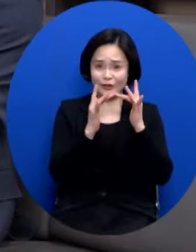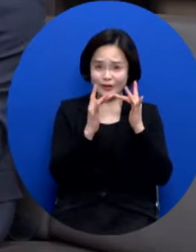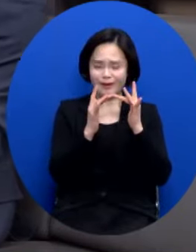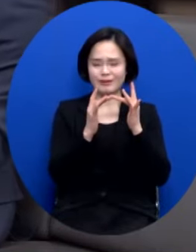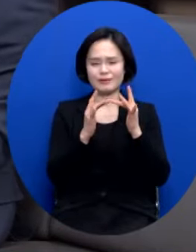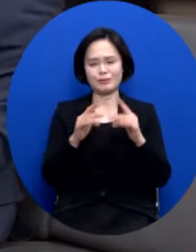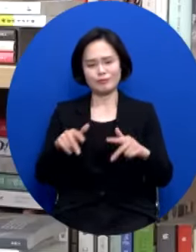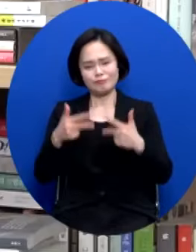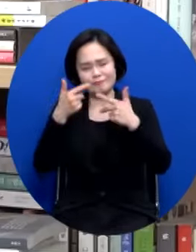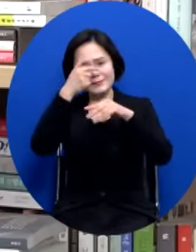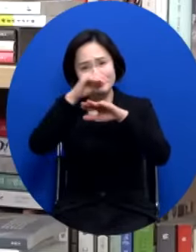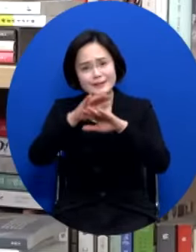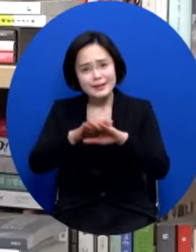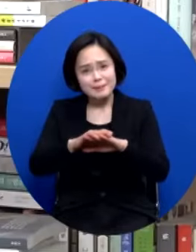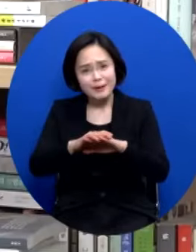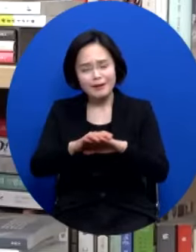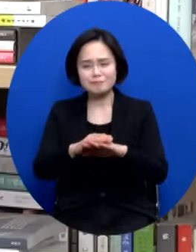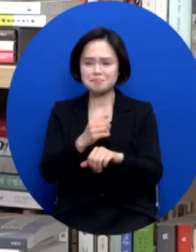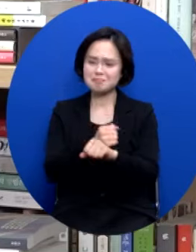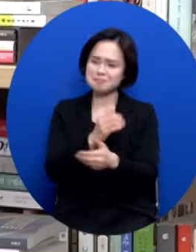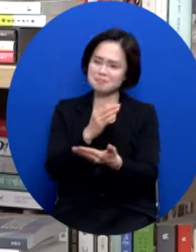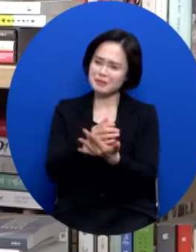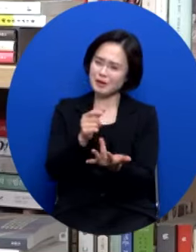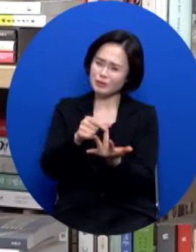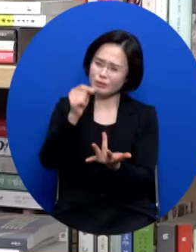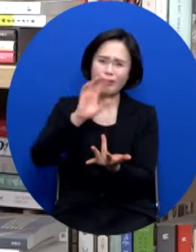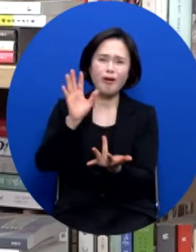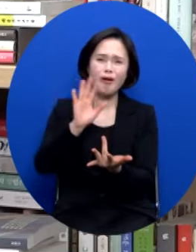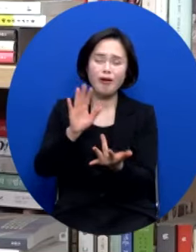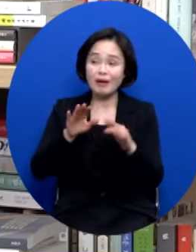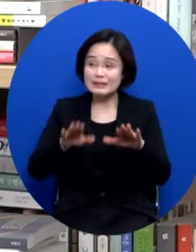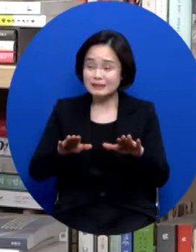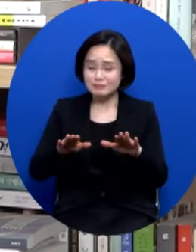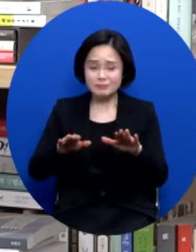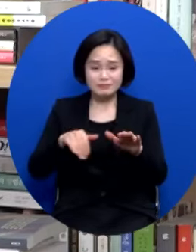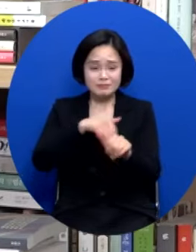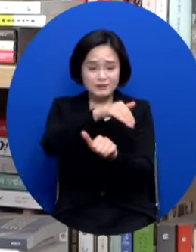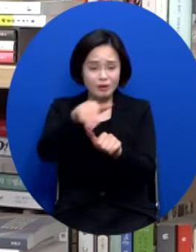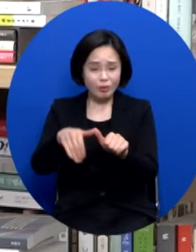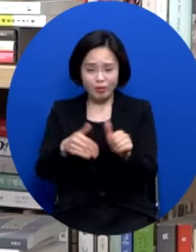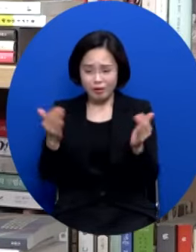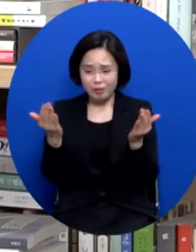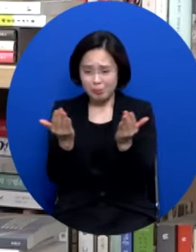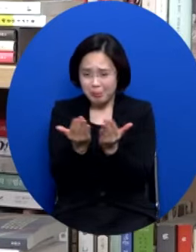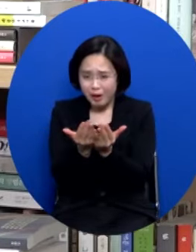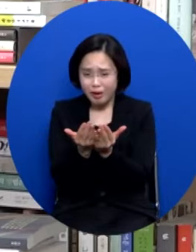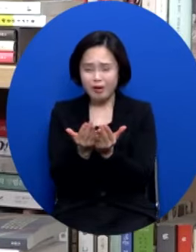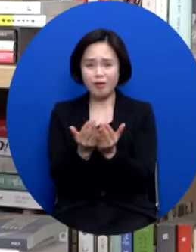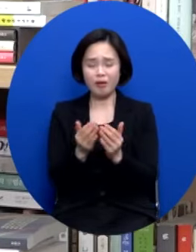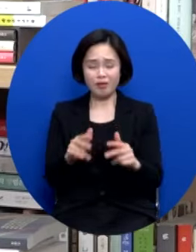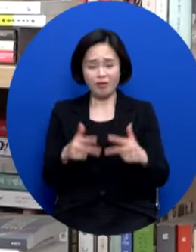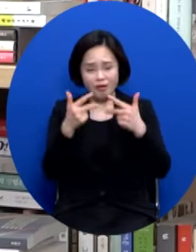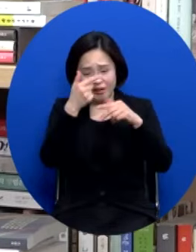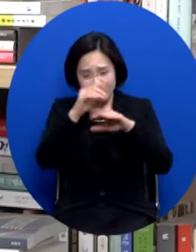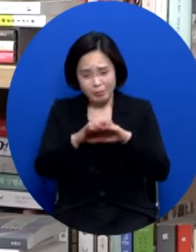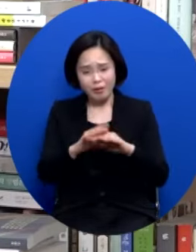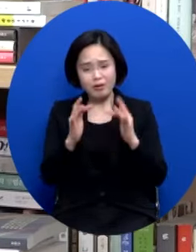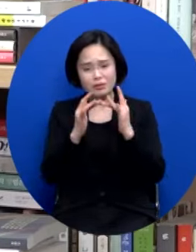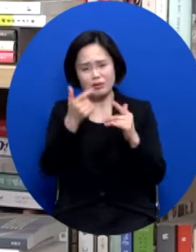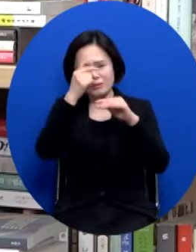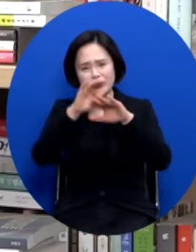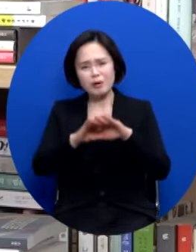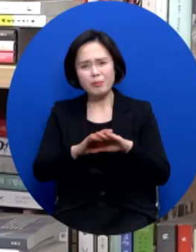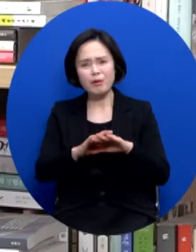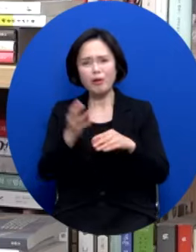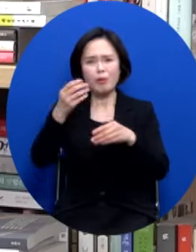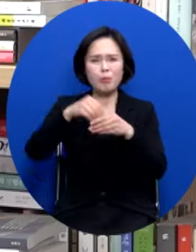상황이 되어버렸습니다. 변화에 대해서 이야기를 많이 하지만 실은 변화할 수 없는 것, 우리가 붙들어야 될 것이 무엇이냐라는